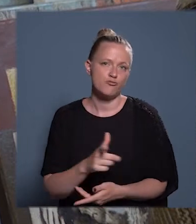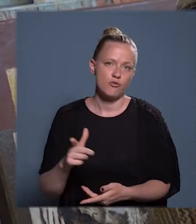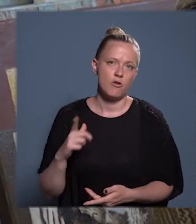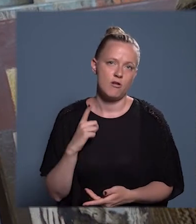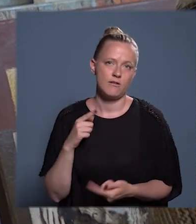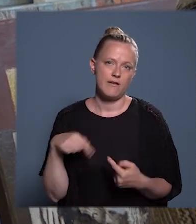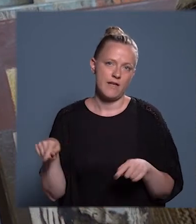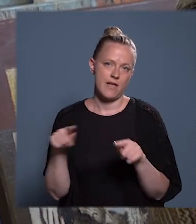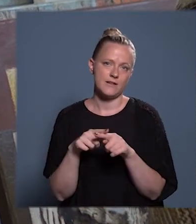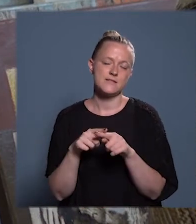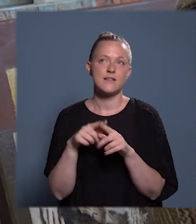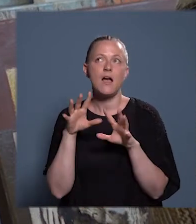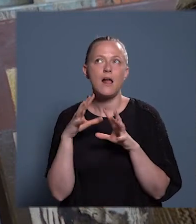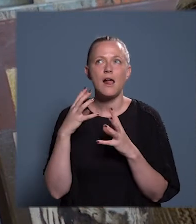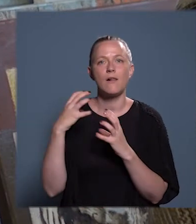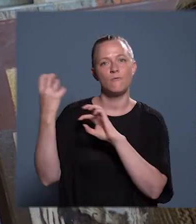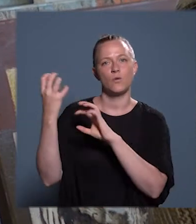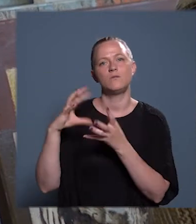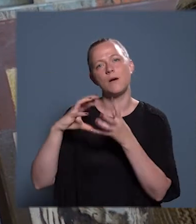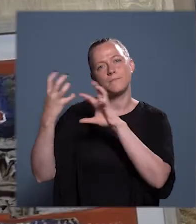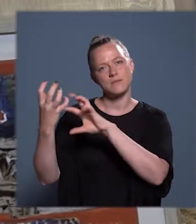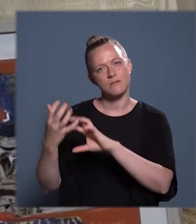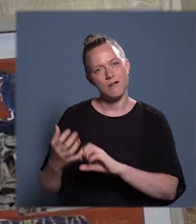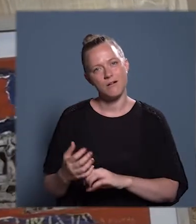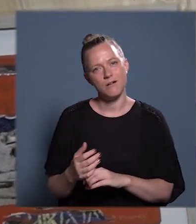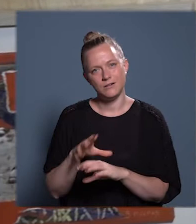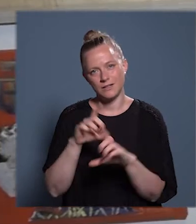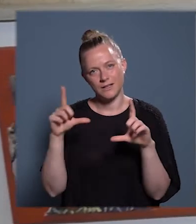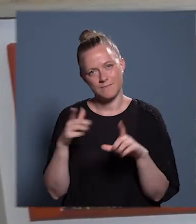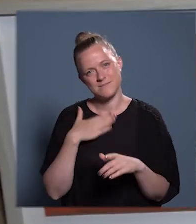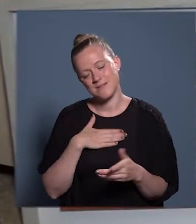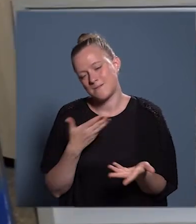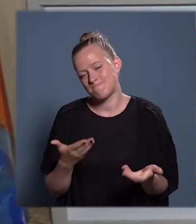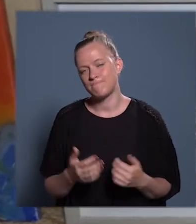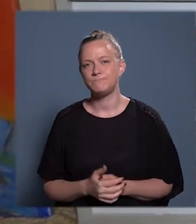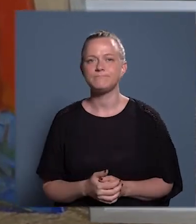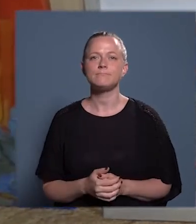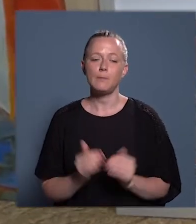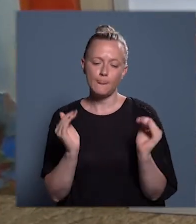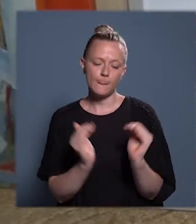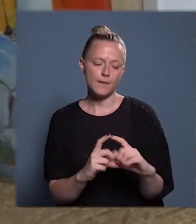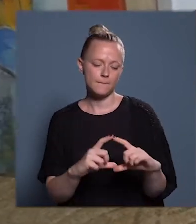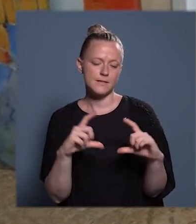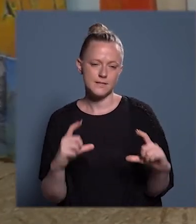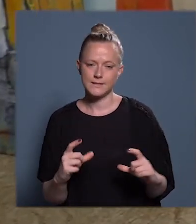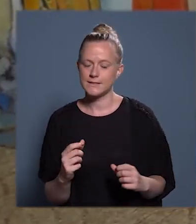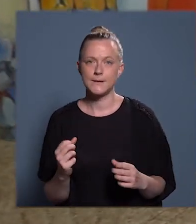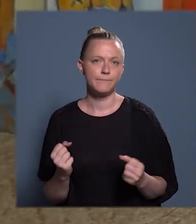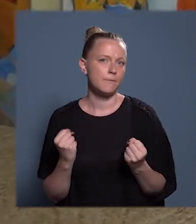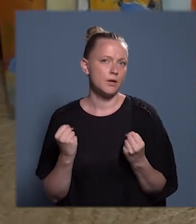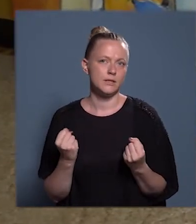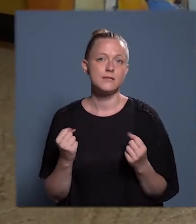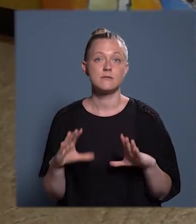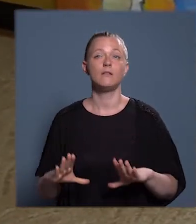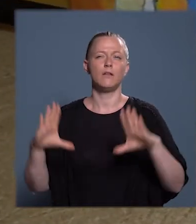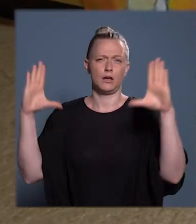ezeket az elvont, absztrakt képeket szeretik. Kicsi képet nem olyan nehéz, mint egy